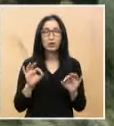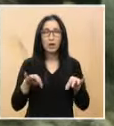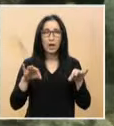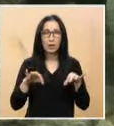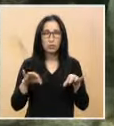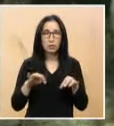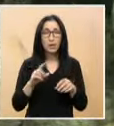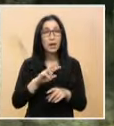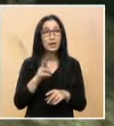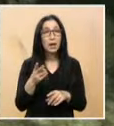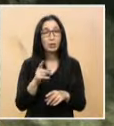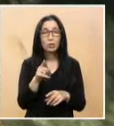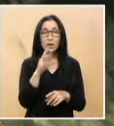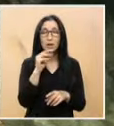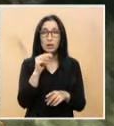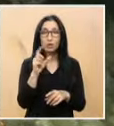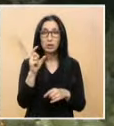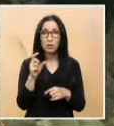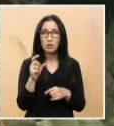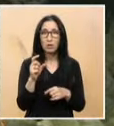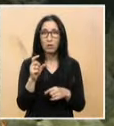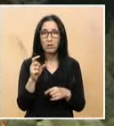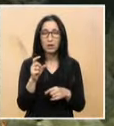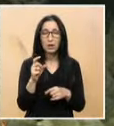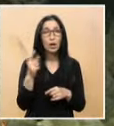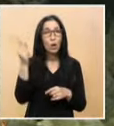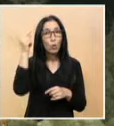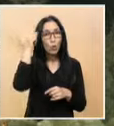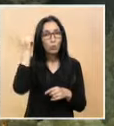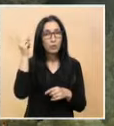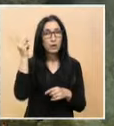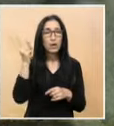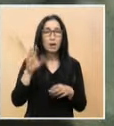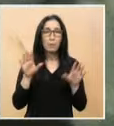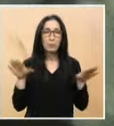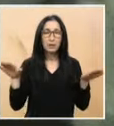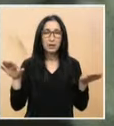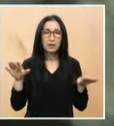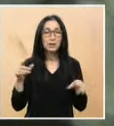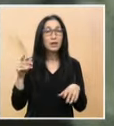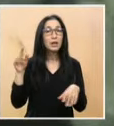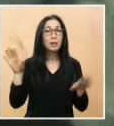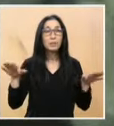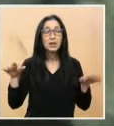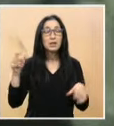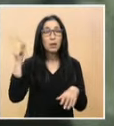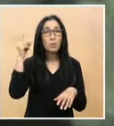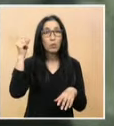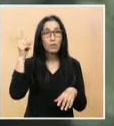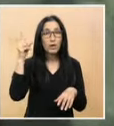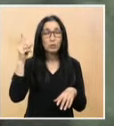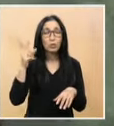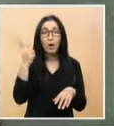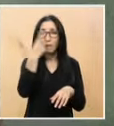различни качества. Някои ги наричат совите умни птици. Или птиците професори,